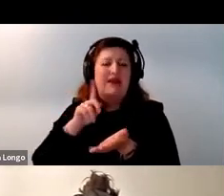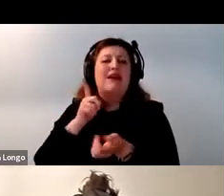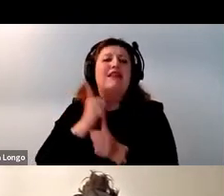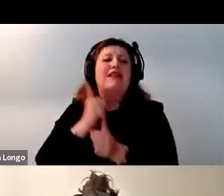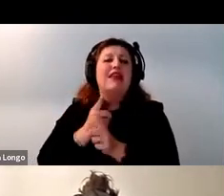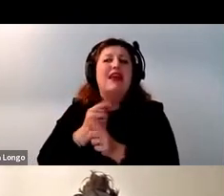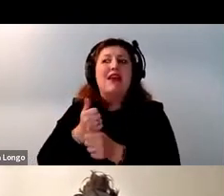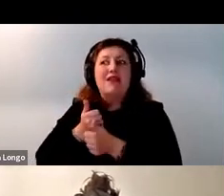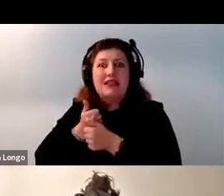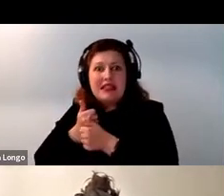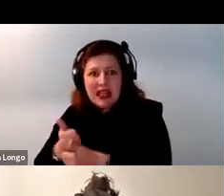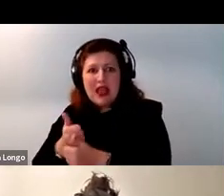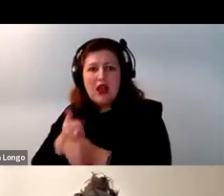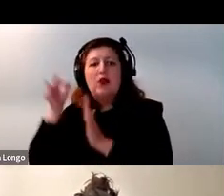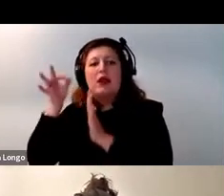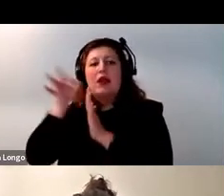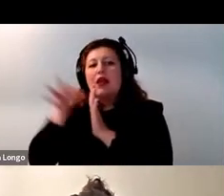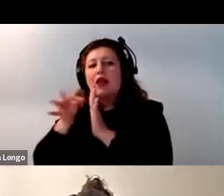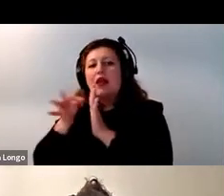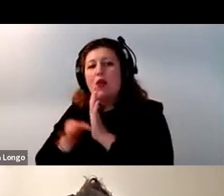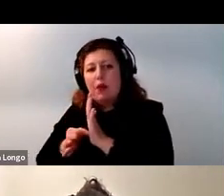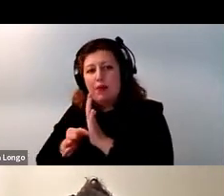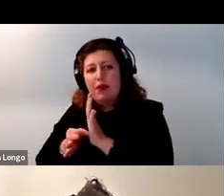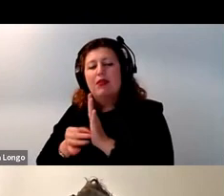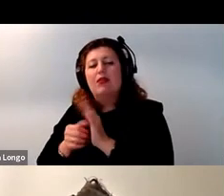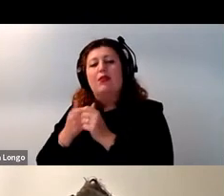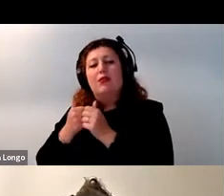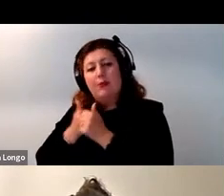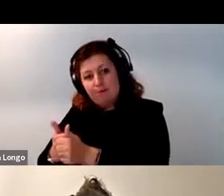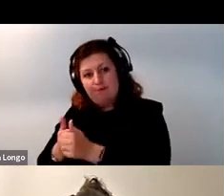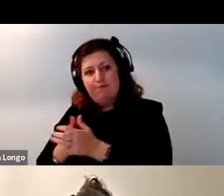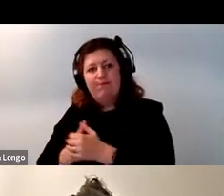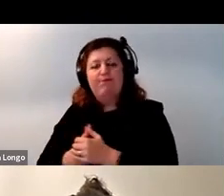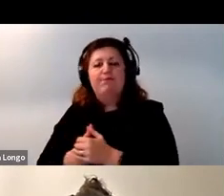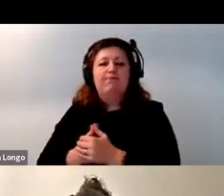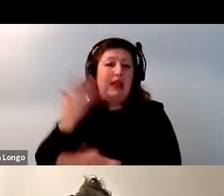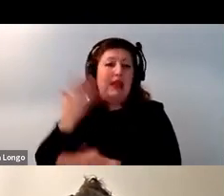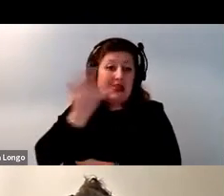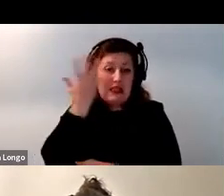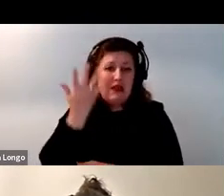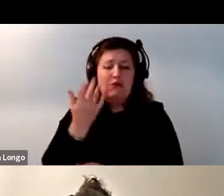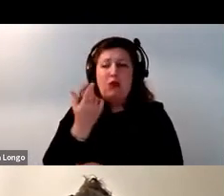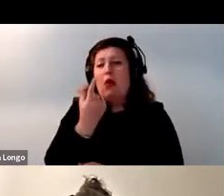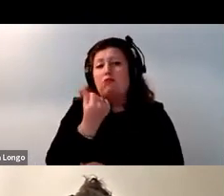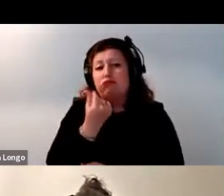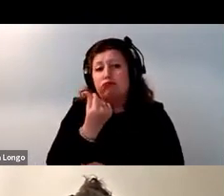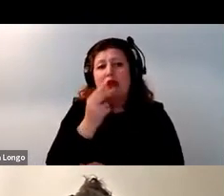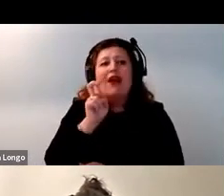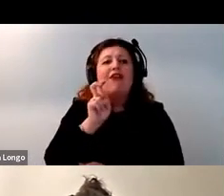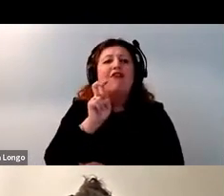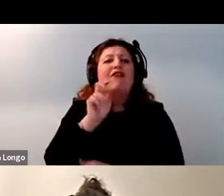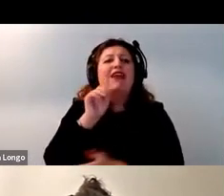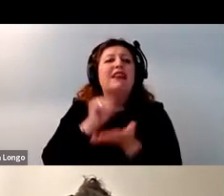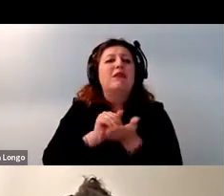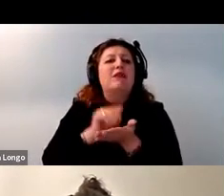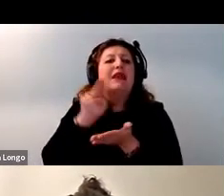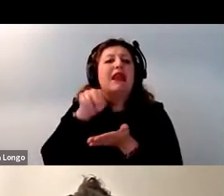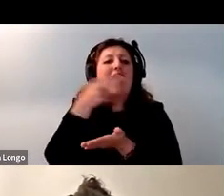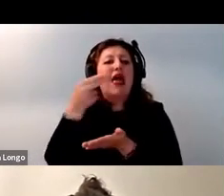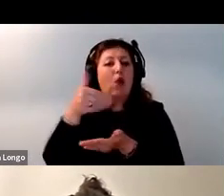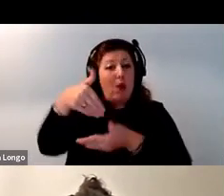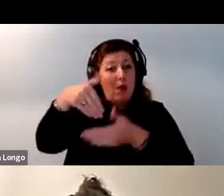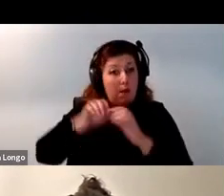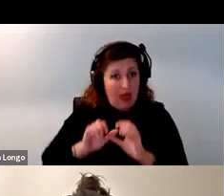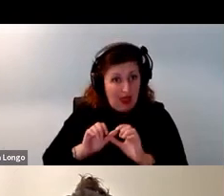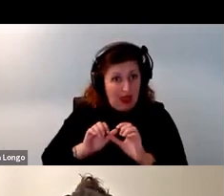seguire delle pratiche diverse, quindi banalmente se il costo, non so, eccede i 20.000 euro è necessario almeno